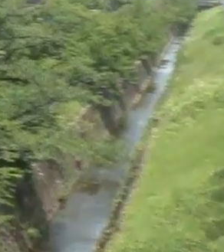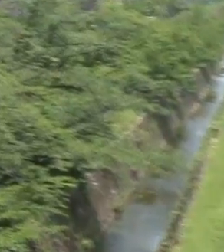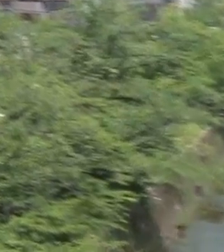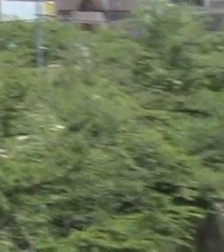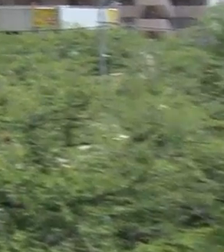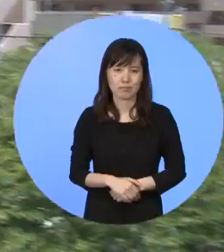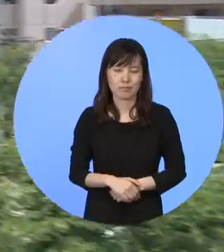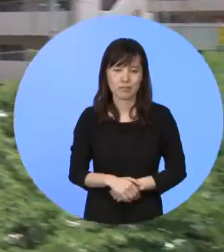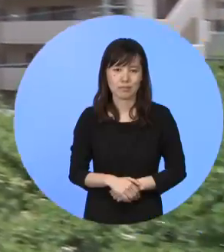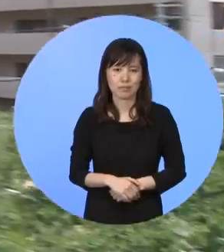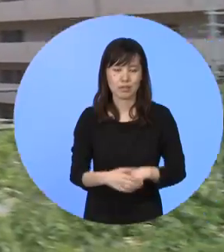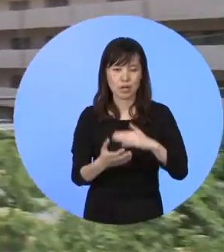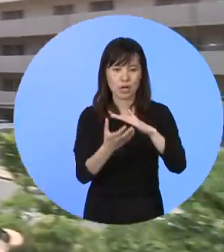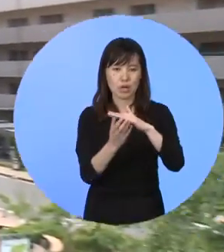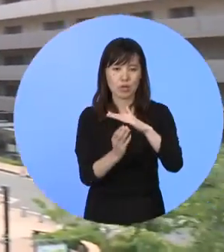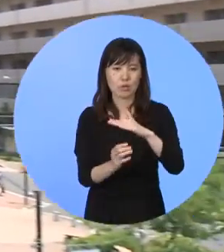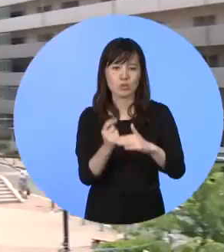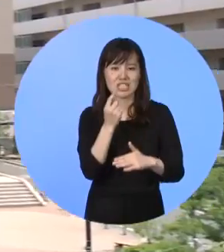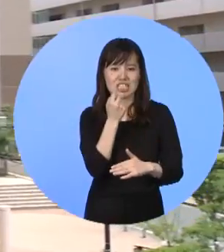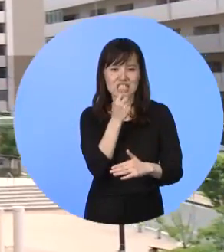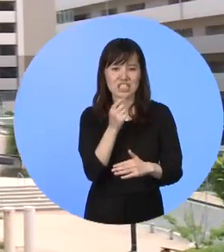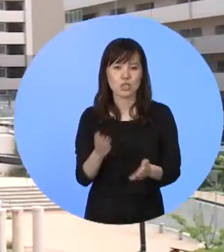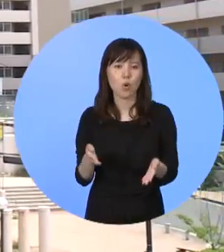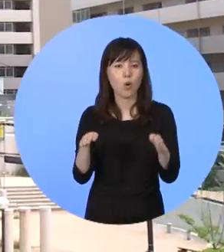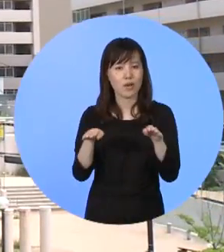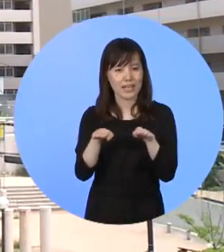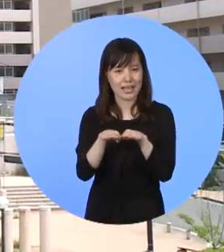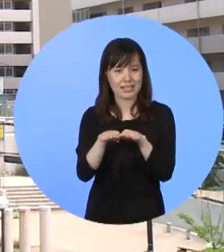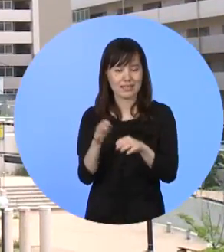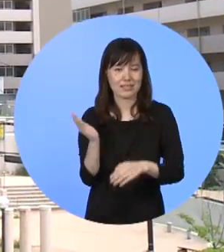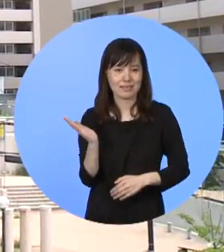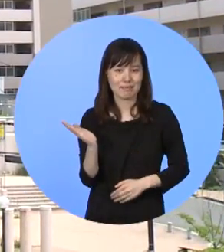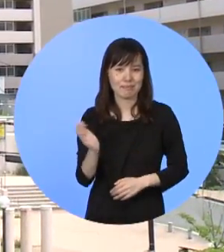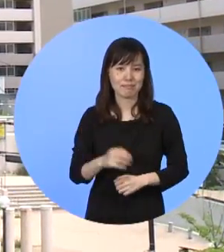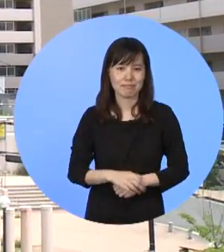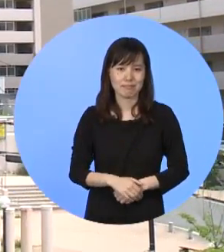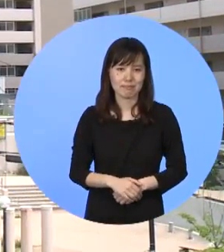はい、続いて私たちが訪れたのは富士城台。